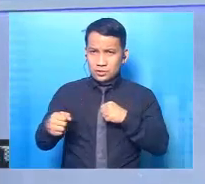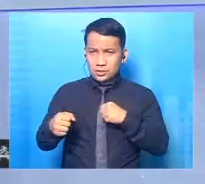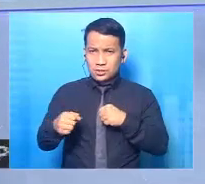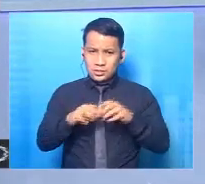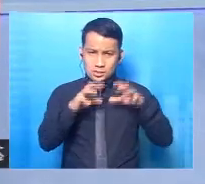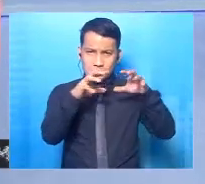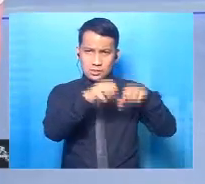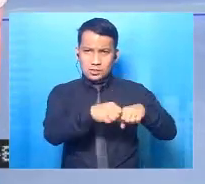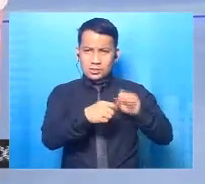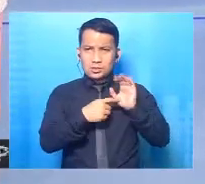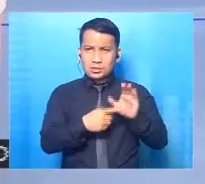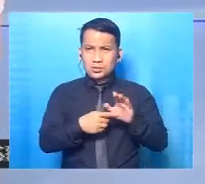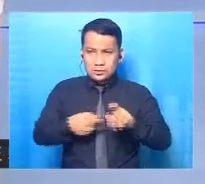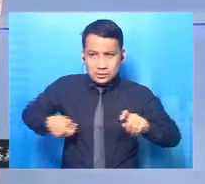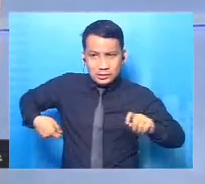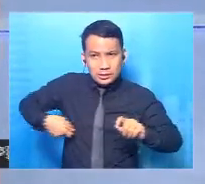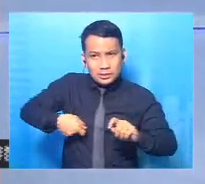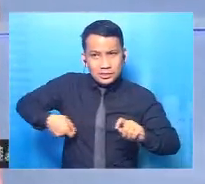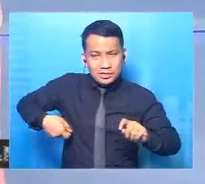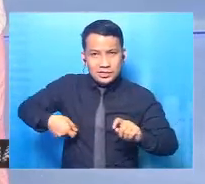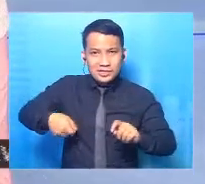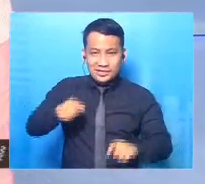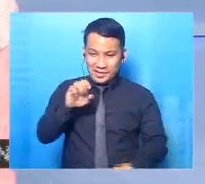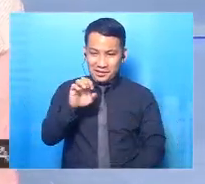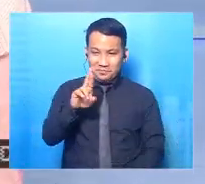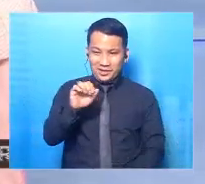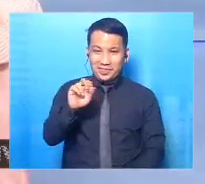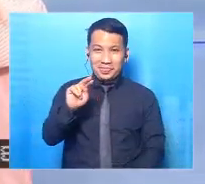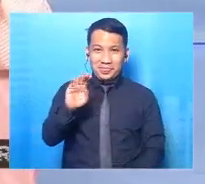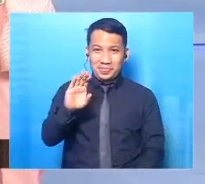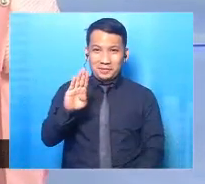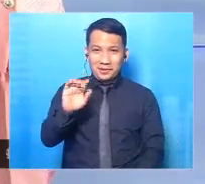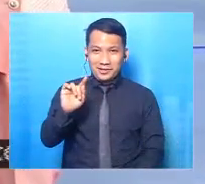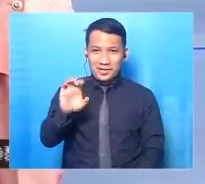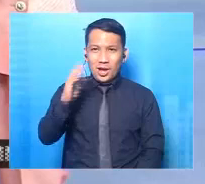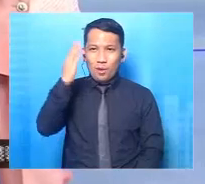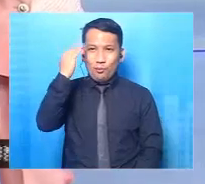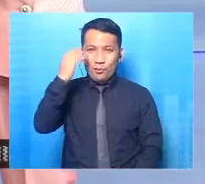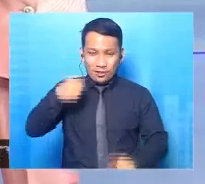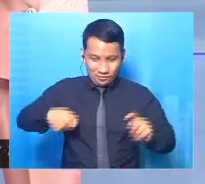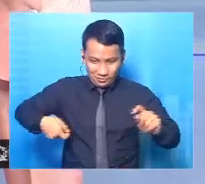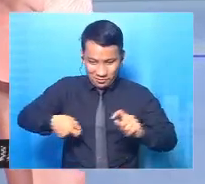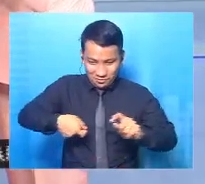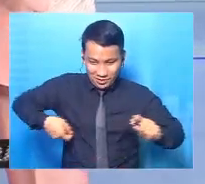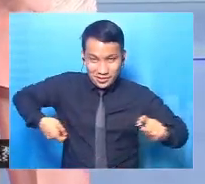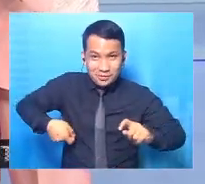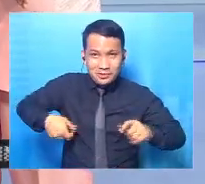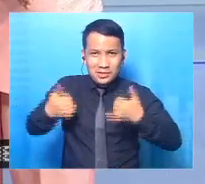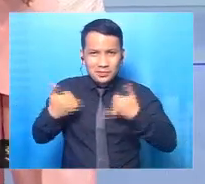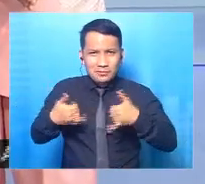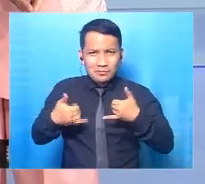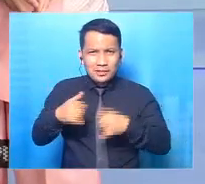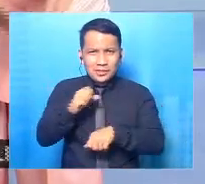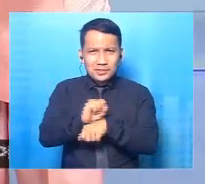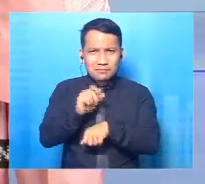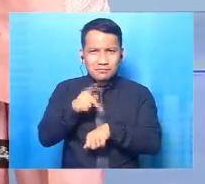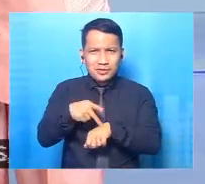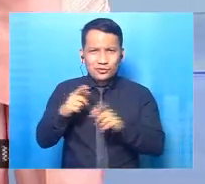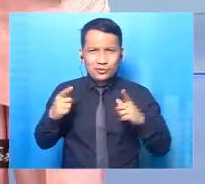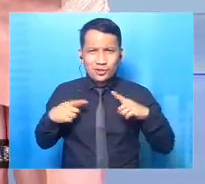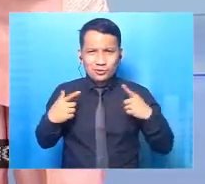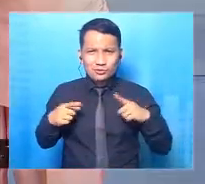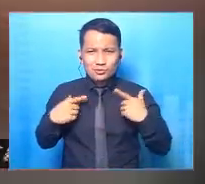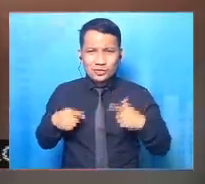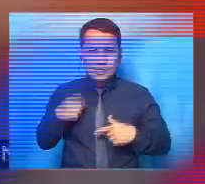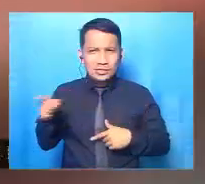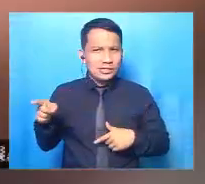Dinampot ng mga otoridad ang billiards legend na si Efren Bata Reyes dahil sa paglalaro sa exhibition game sa San Pedro, Laguna.